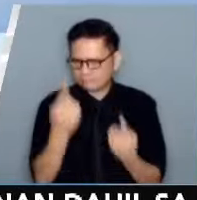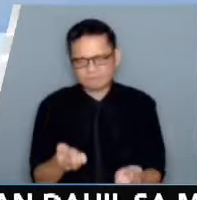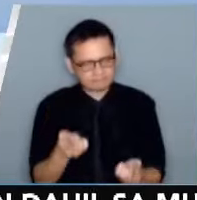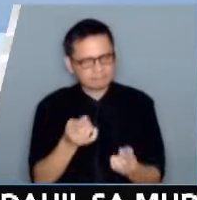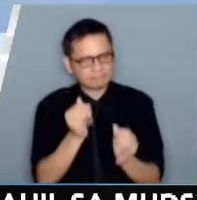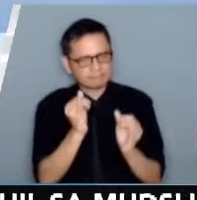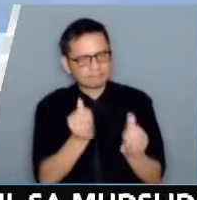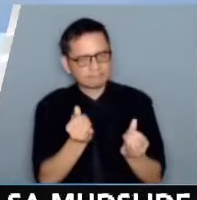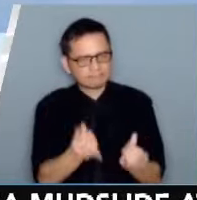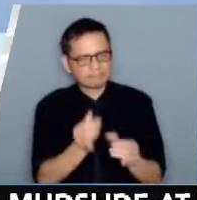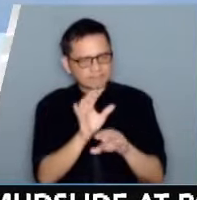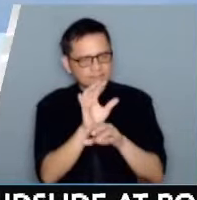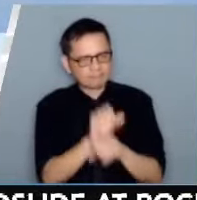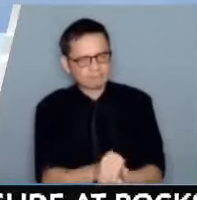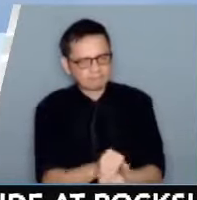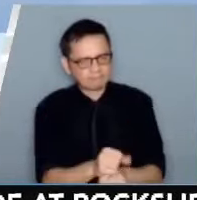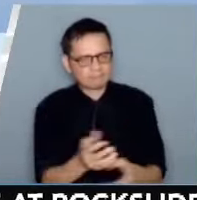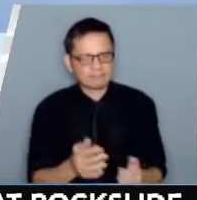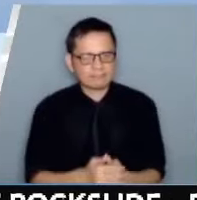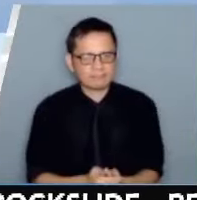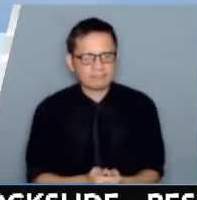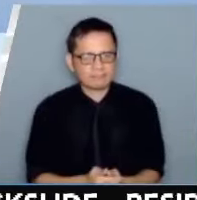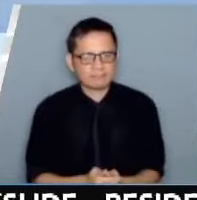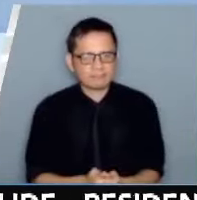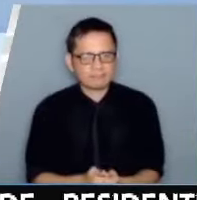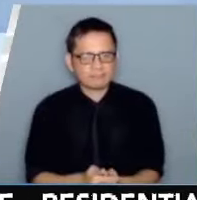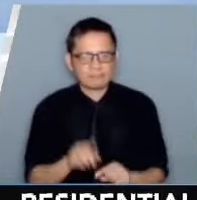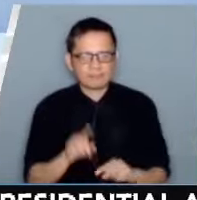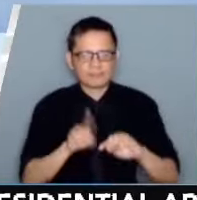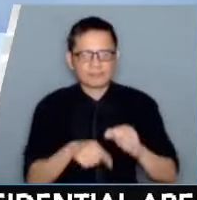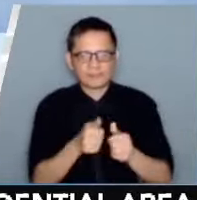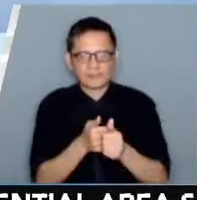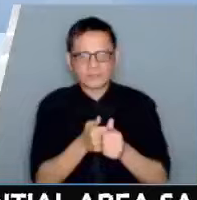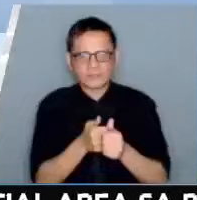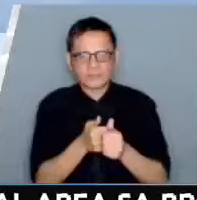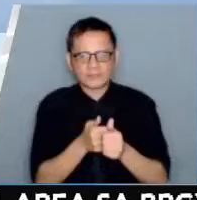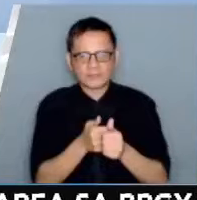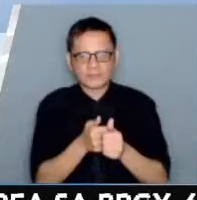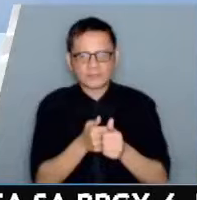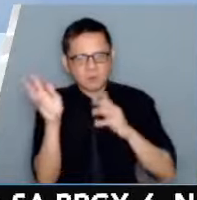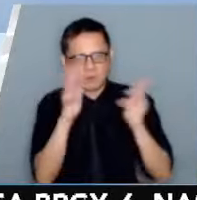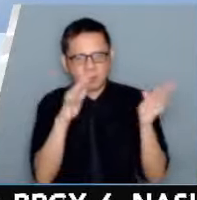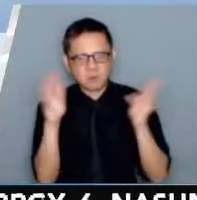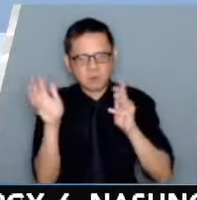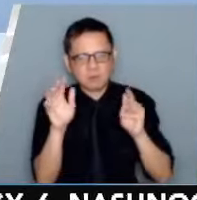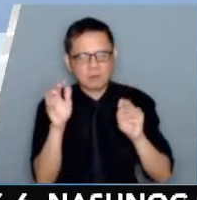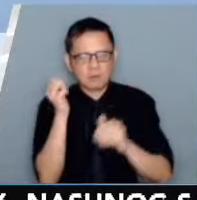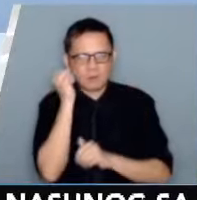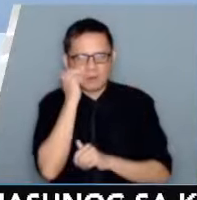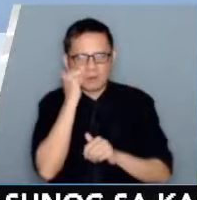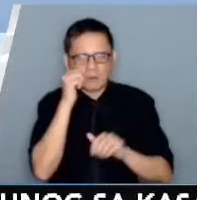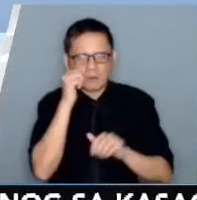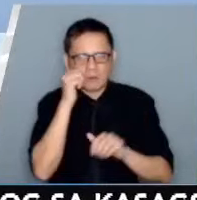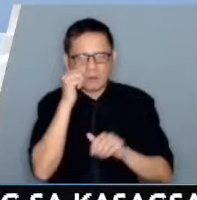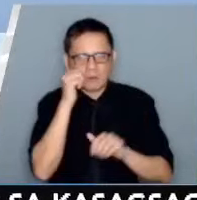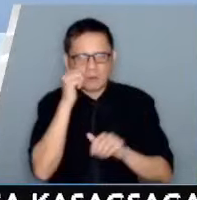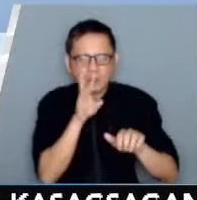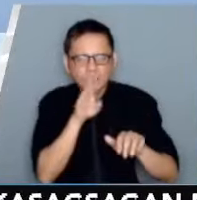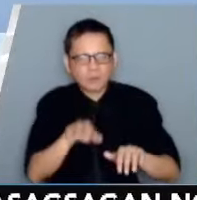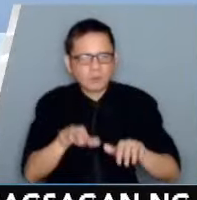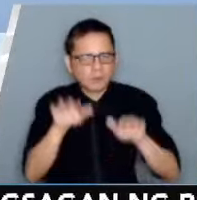hindi talaga maiwasan na darating yung pagsubok na ganito na babahain kami.